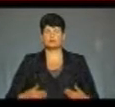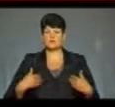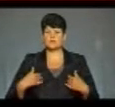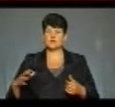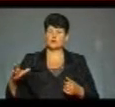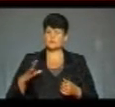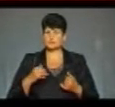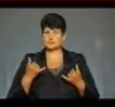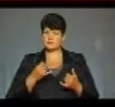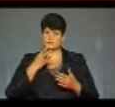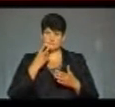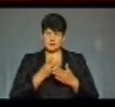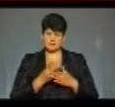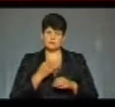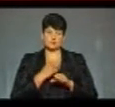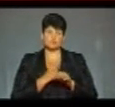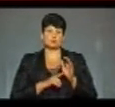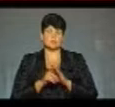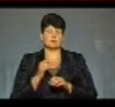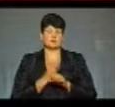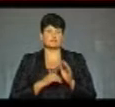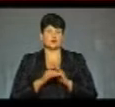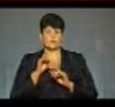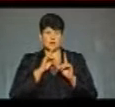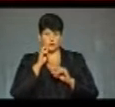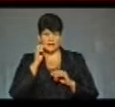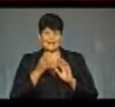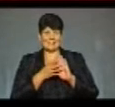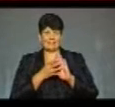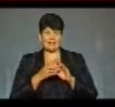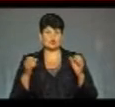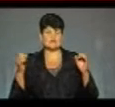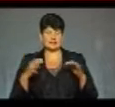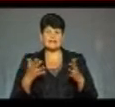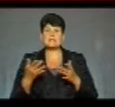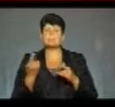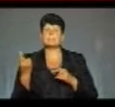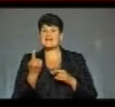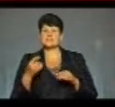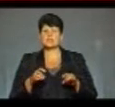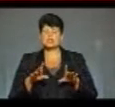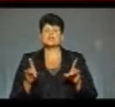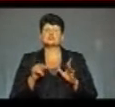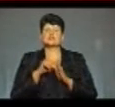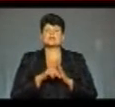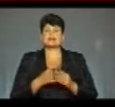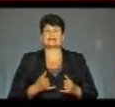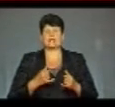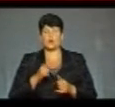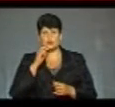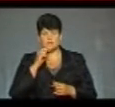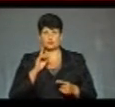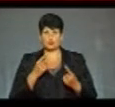вітання усім, хто зараз з нами. Запрацювала Верховна Рада України 9-го скликання. Які перші рішення, а також що вони означають для країни,